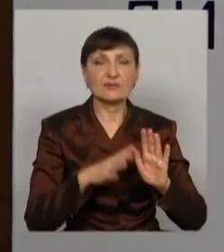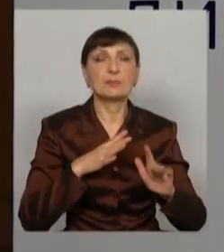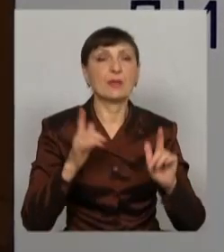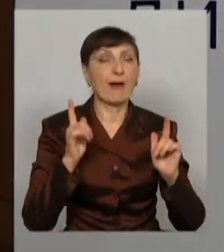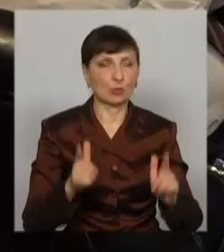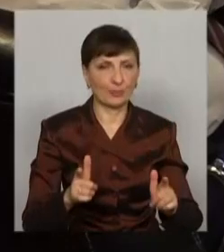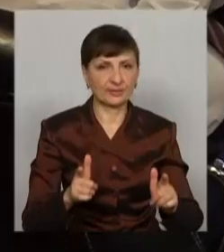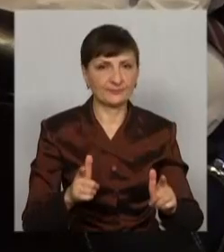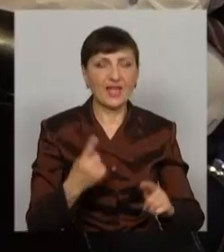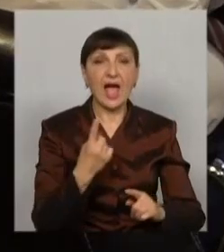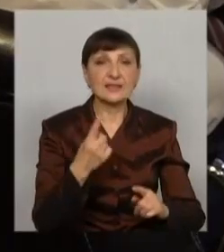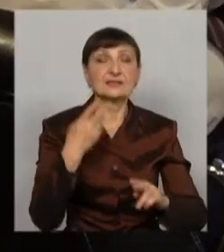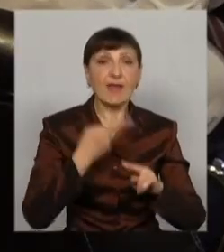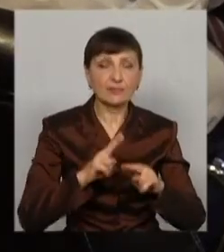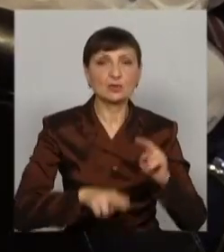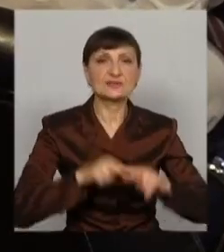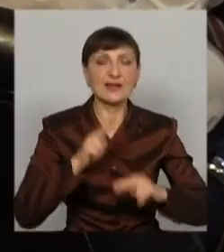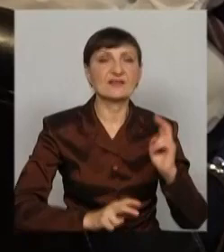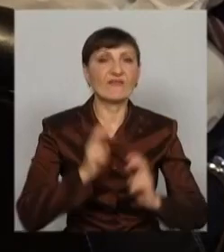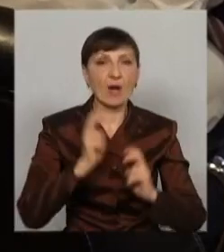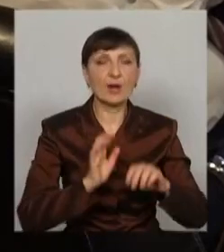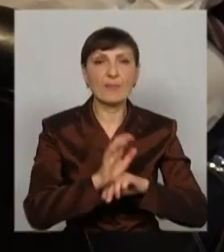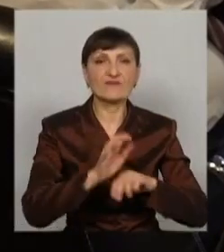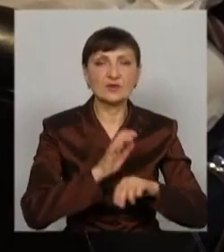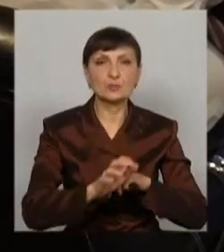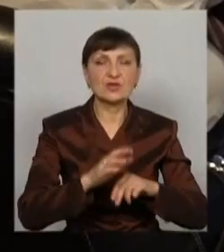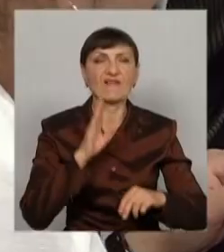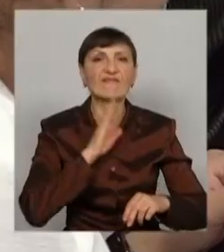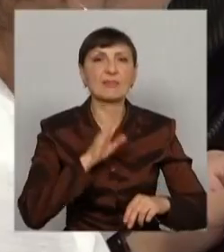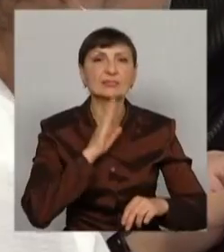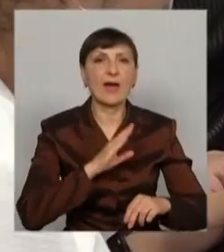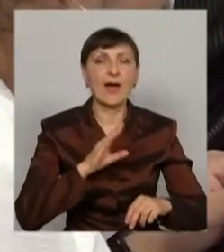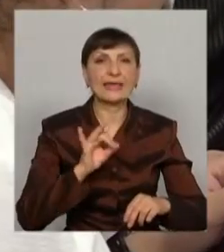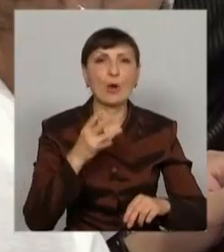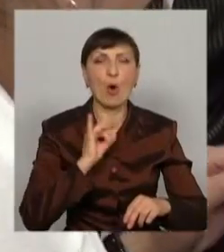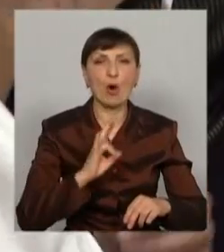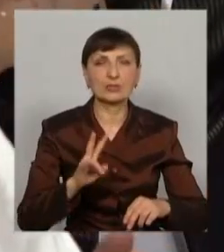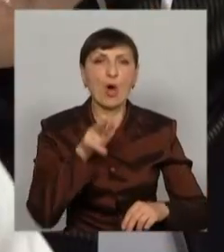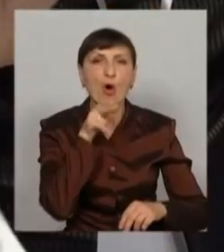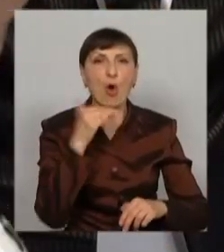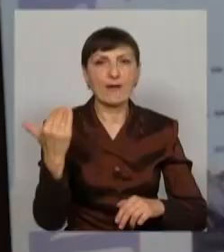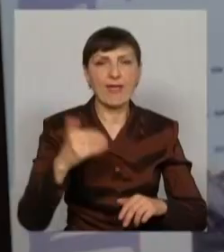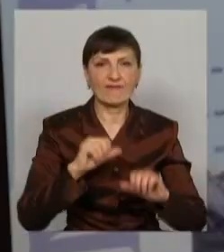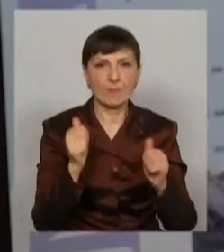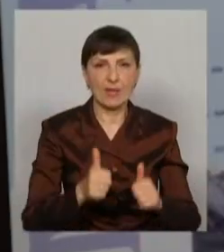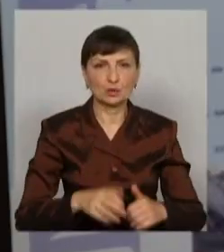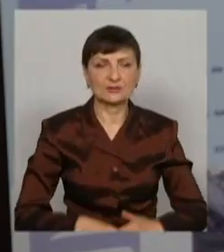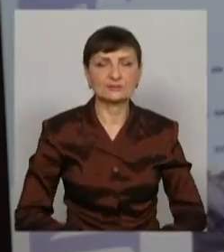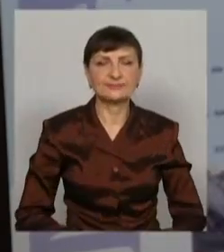одобрены. Один из них – строительство фабрики по выпуску ионизированной воды по корейскому методу.